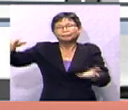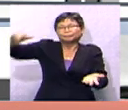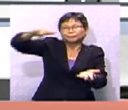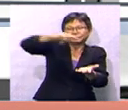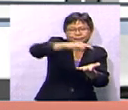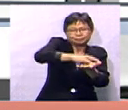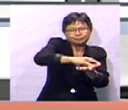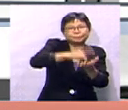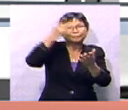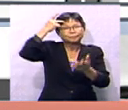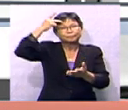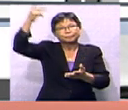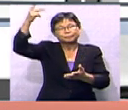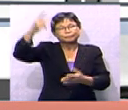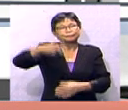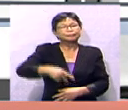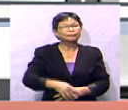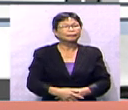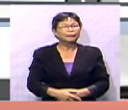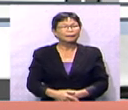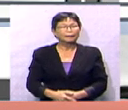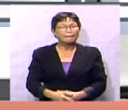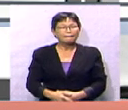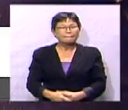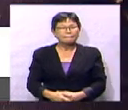terbang Sultan Ismail Petra, Pengkalan Cepah.